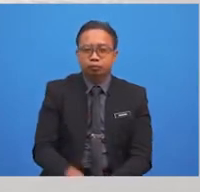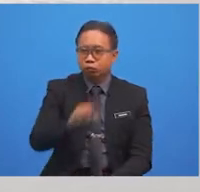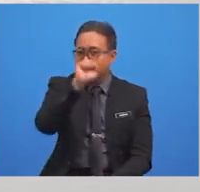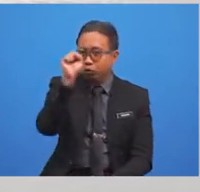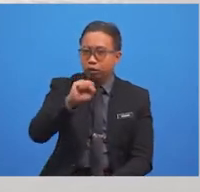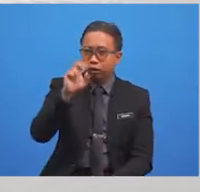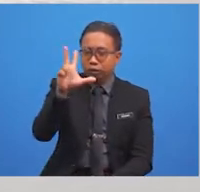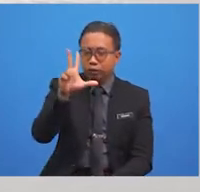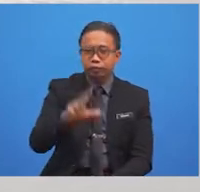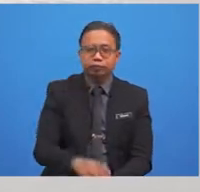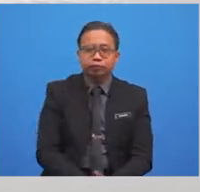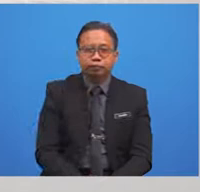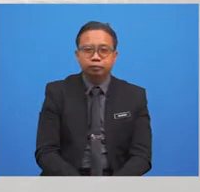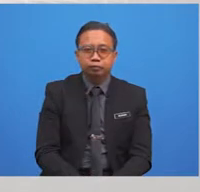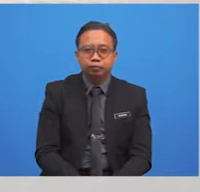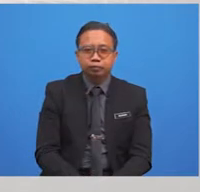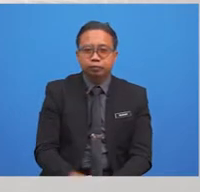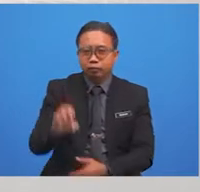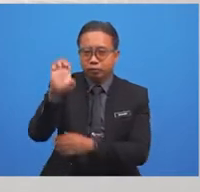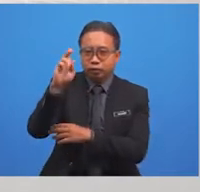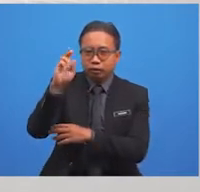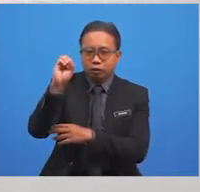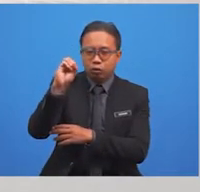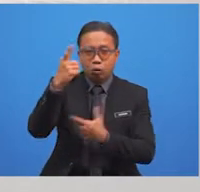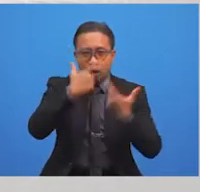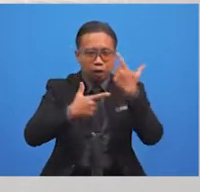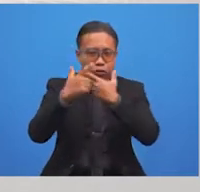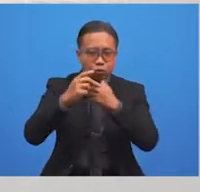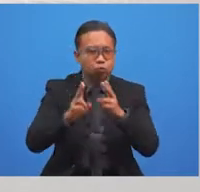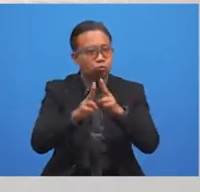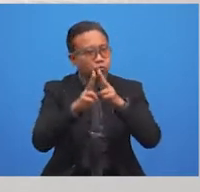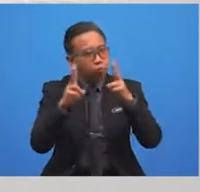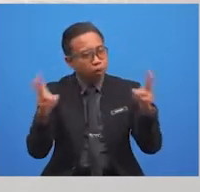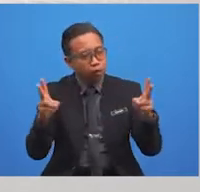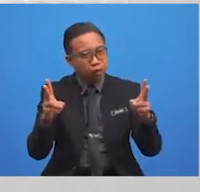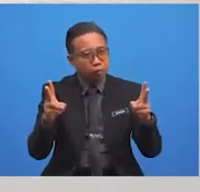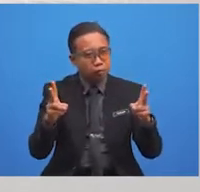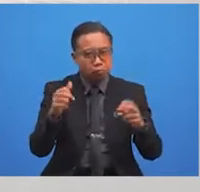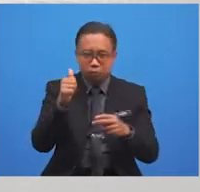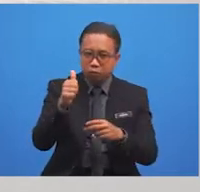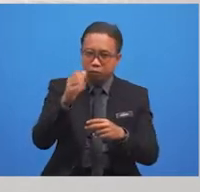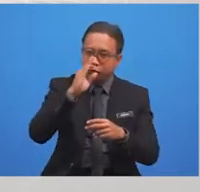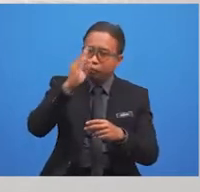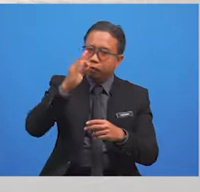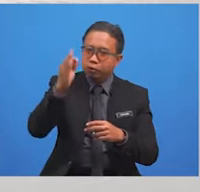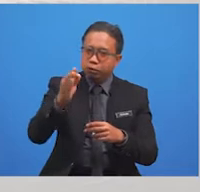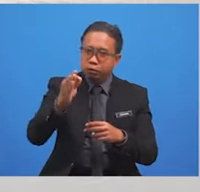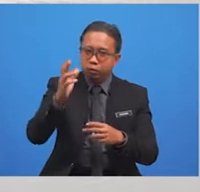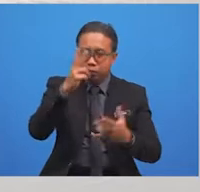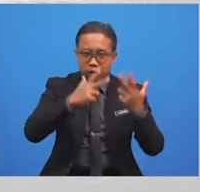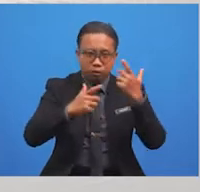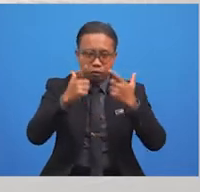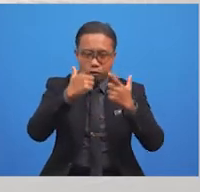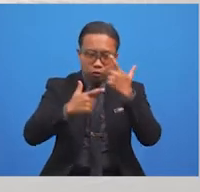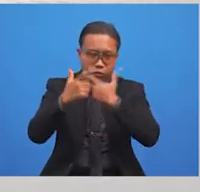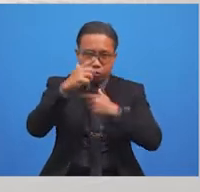soalan ketiga. Ekor pelancongan menjadi semakin popular kerana pelancong dapat